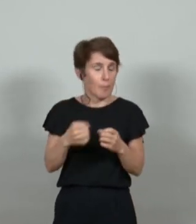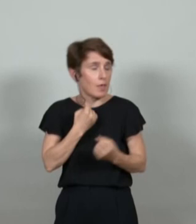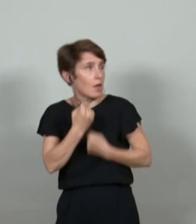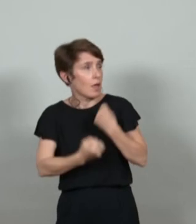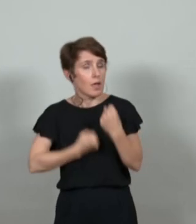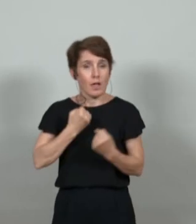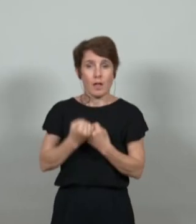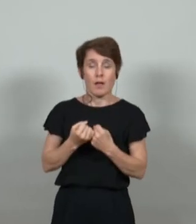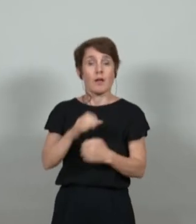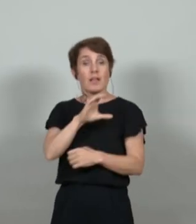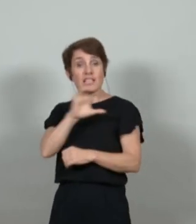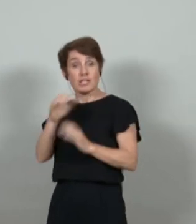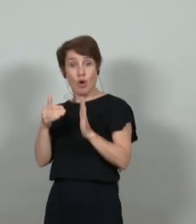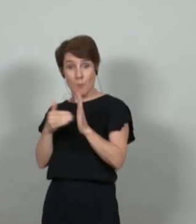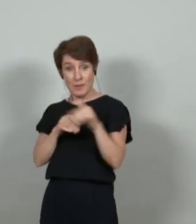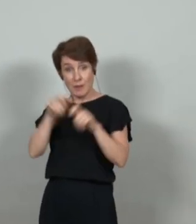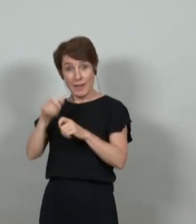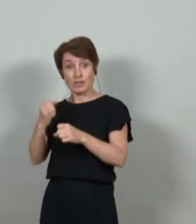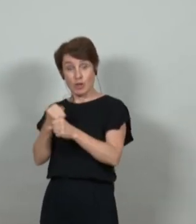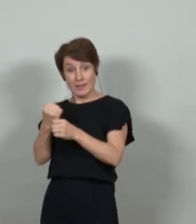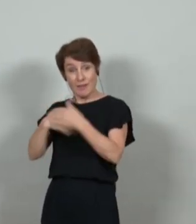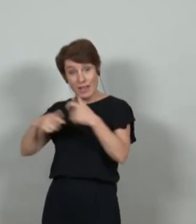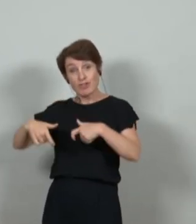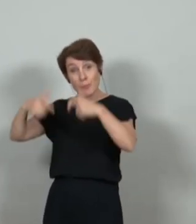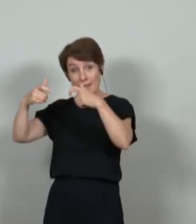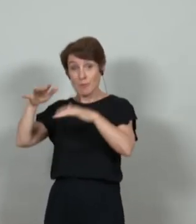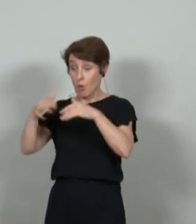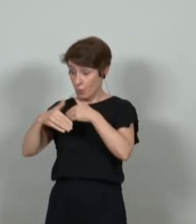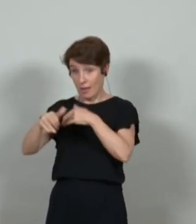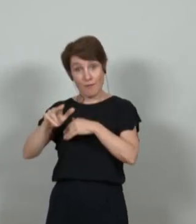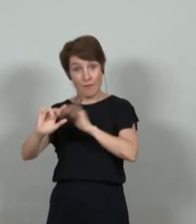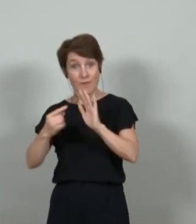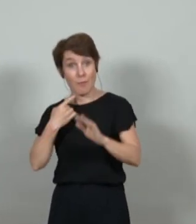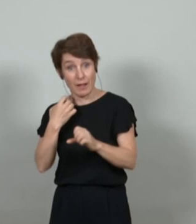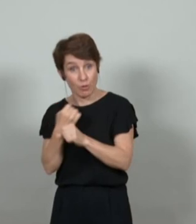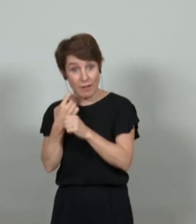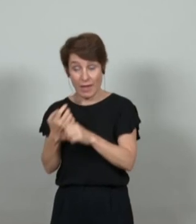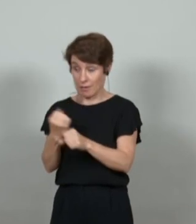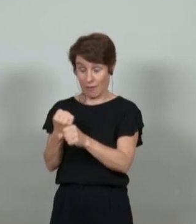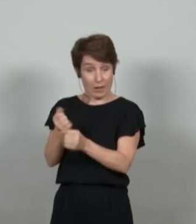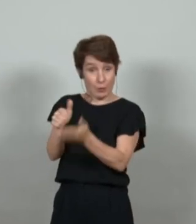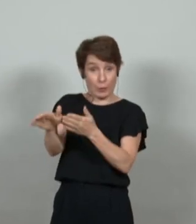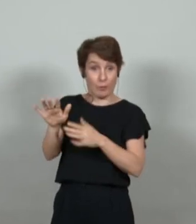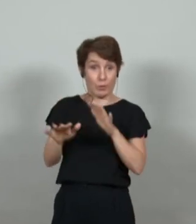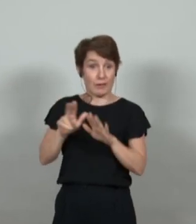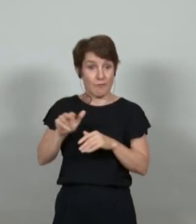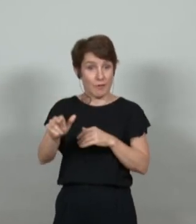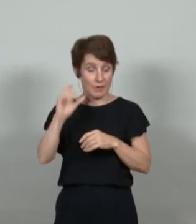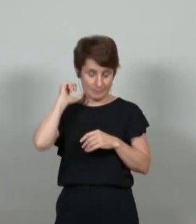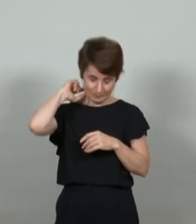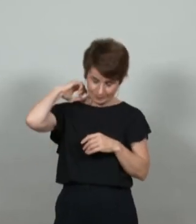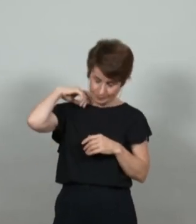100000 salariés du bâtiment perdent leur emploi prochainement face à cela les quelques mesures annoncées